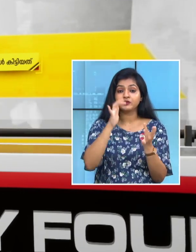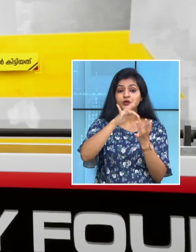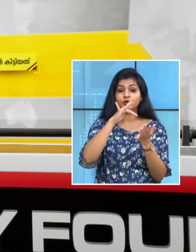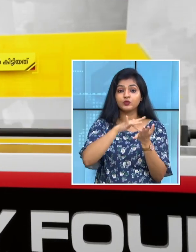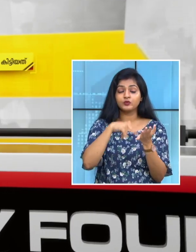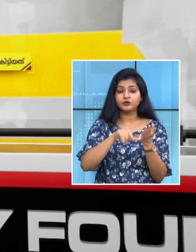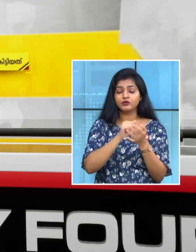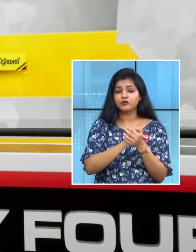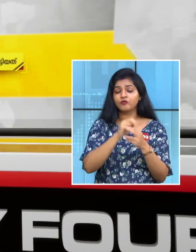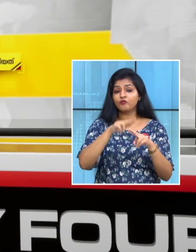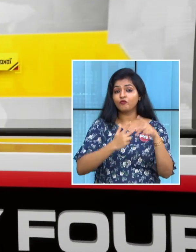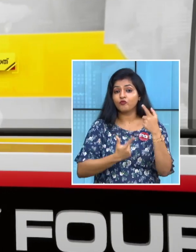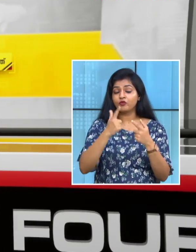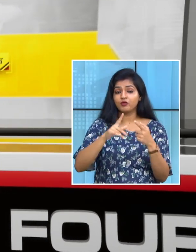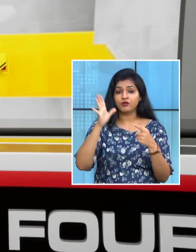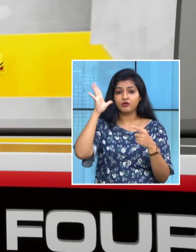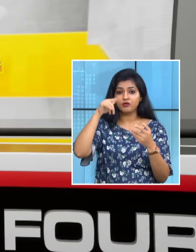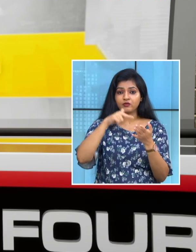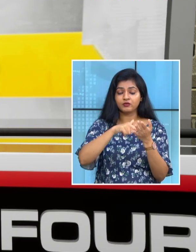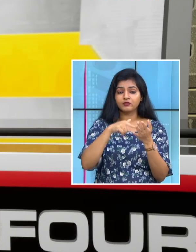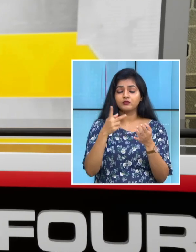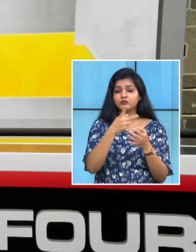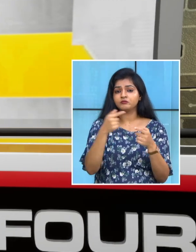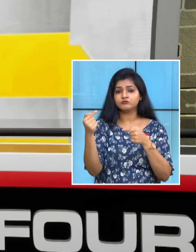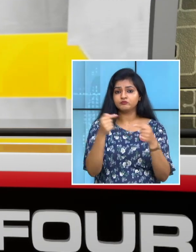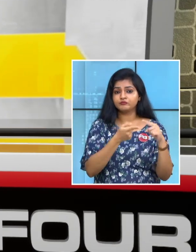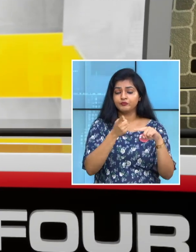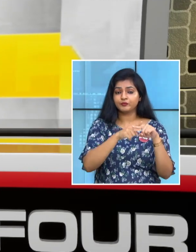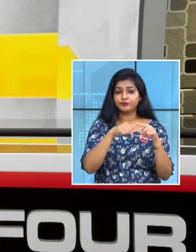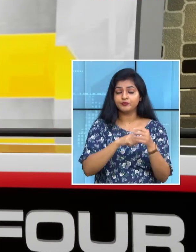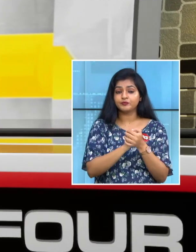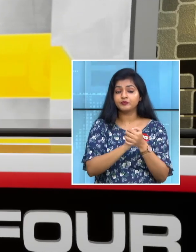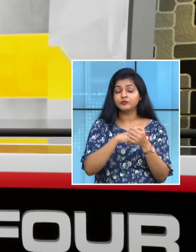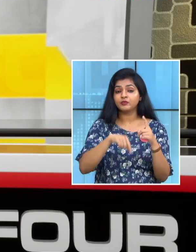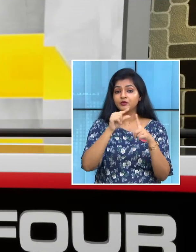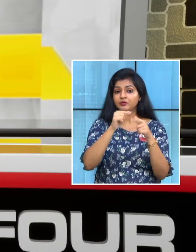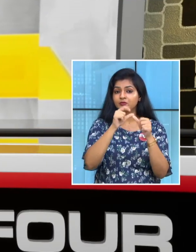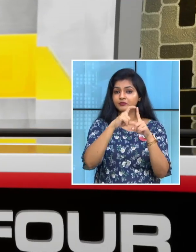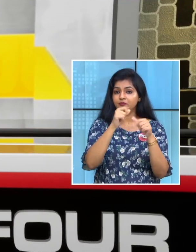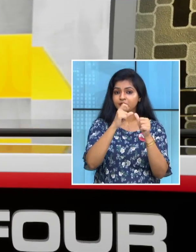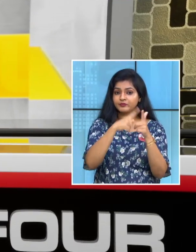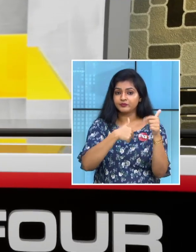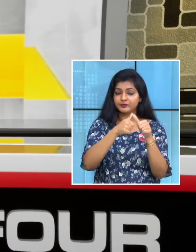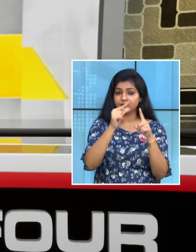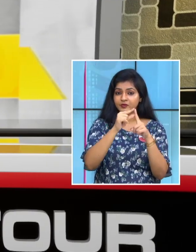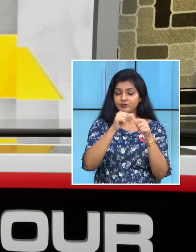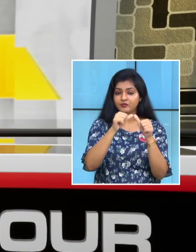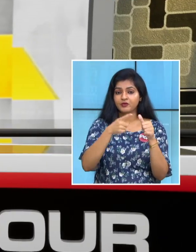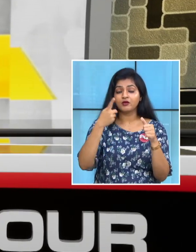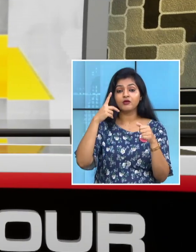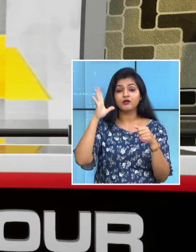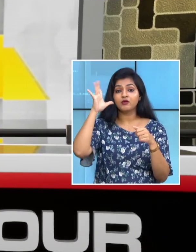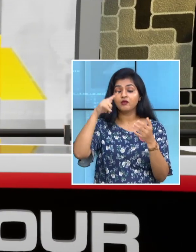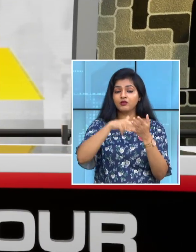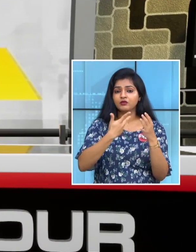ഇടുക്കി ഇരവികുളത്ത് കാട്ടുകൊമ്പൻ പടയപ്പയും ഒറ്റക്കൊമ്പനും ഏറ്റുമുട്ടലിൽ പടയപ്പയ്ക്ക് പരിക്കേറ്റു. വനംവകുപ്പ് സംഘം ആനകളെ ഇപ്പോൾ നിരീക്ഷിച്ചു വരികയാണ്.